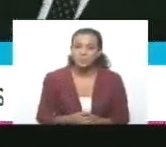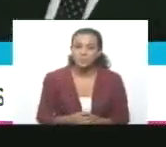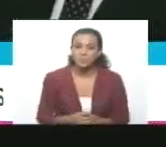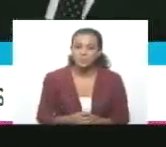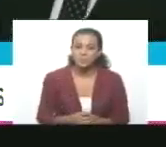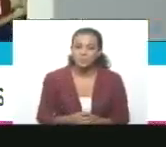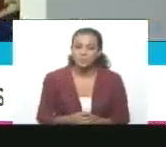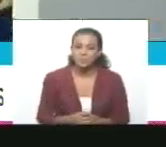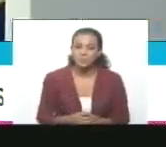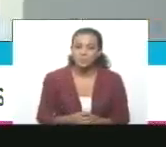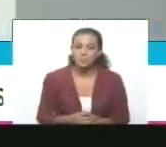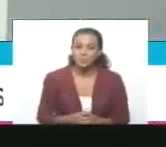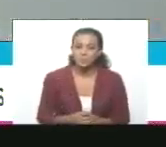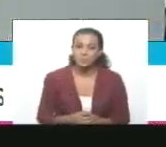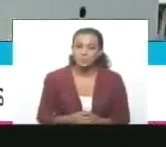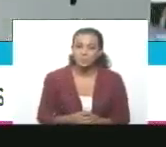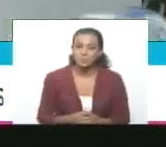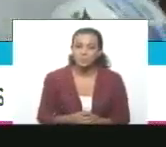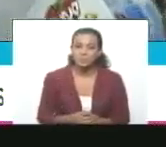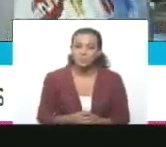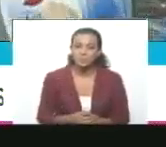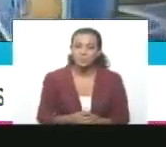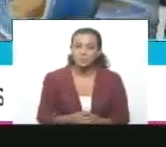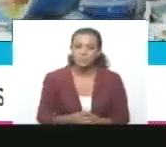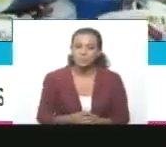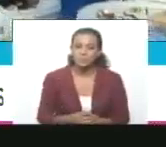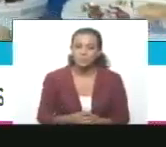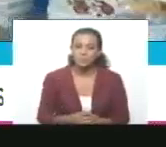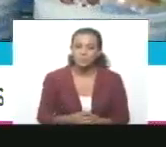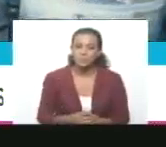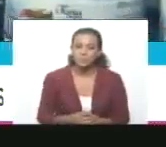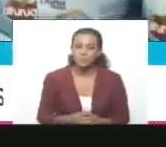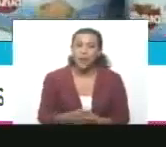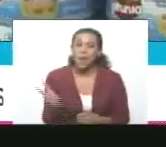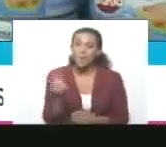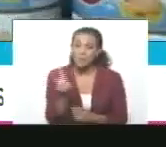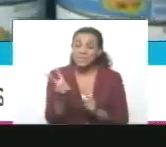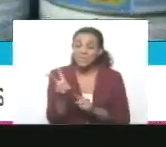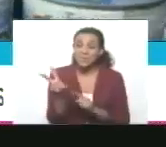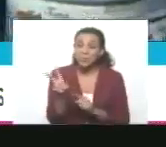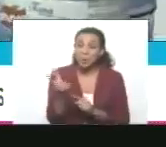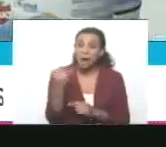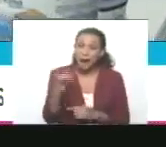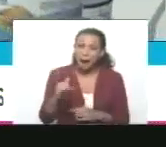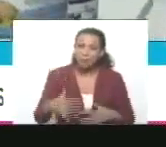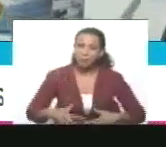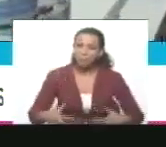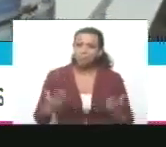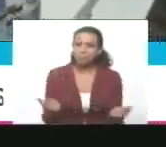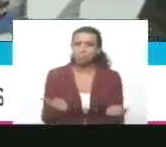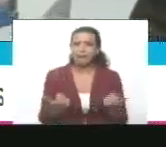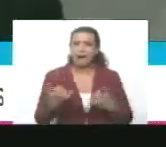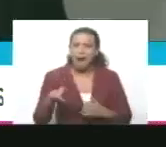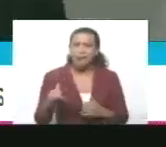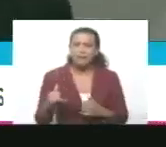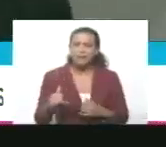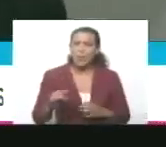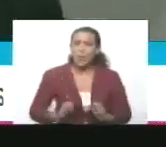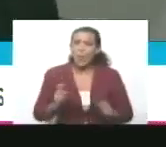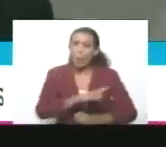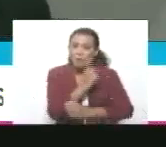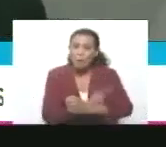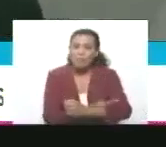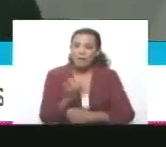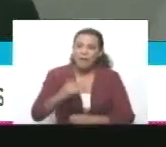güç. Biz bu bölgesel işte, biz her zaman yanında olmak istiyoruz. Venezuela tiene una gran potencialidad y es una fuerza